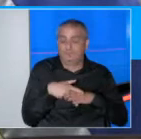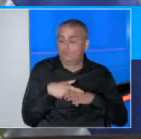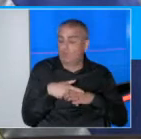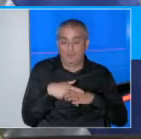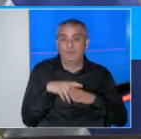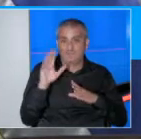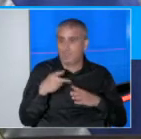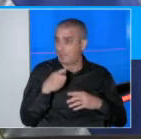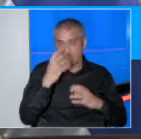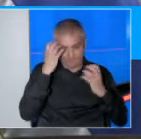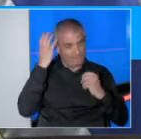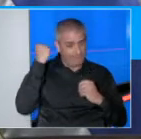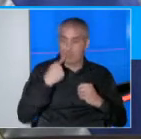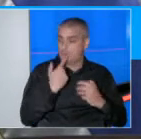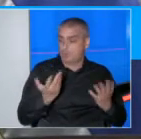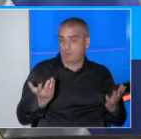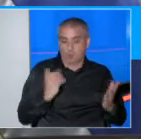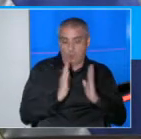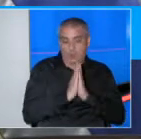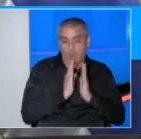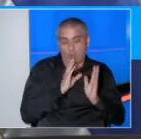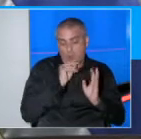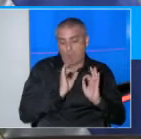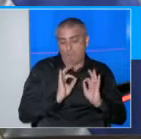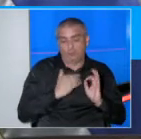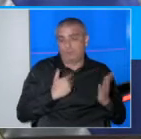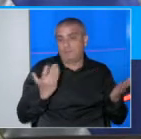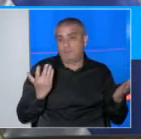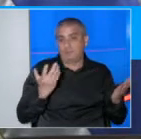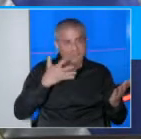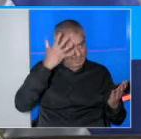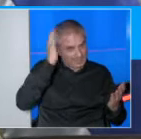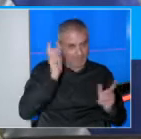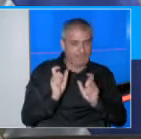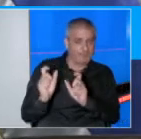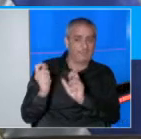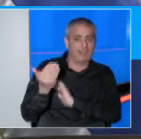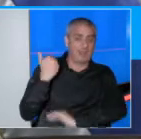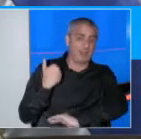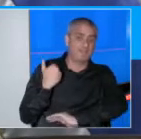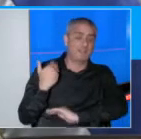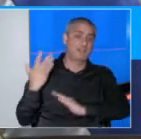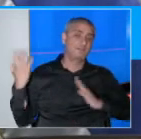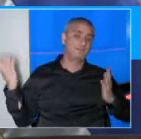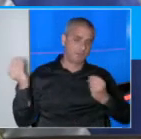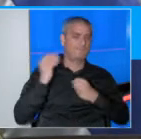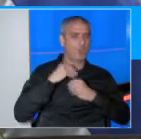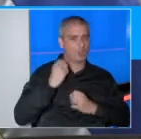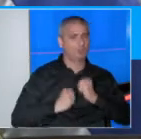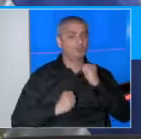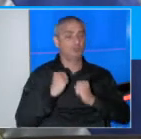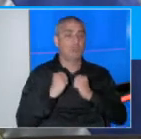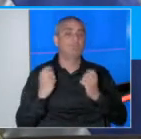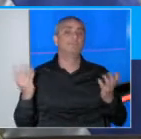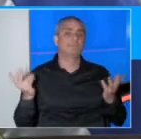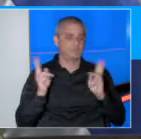מכשול. וגם אגב, מרב יחד התייחסה את זה, ואמרה, לא נתבקשתי לזה עד כה, כי בעצם יאיר לפיד מנע את זה עוד לפני כן. אבל עוד ועוד קשיים,